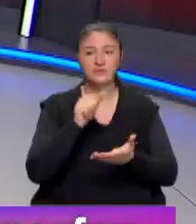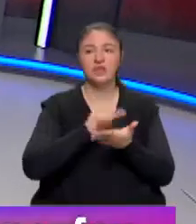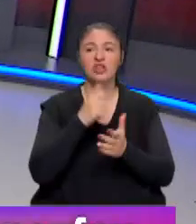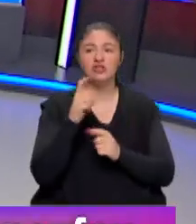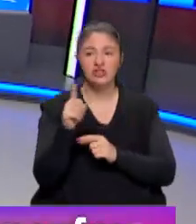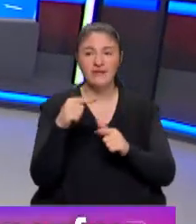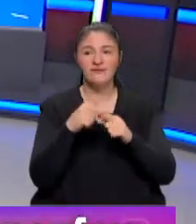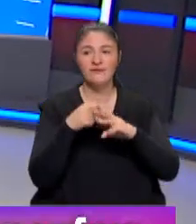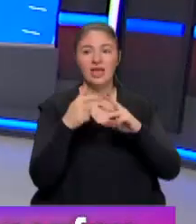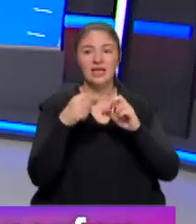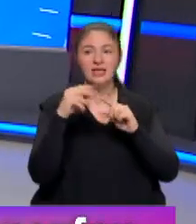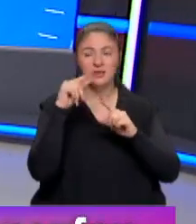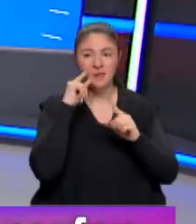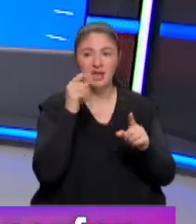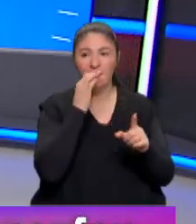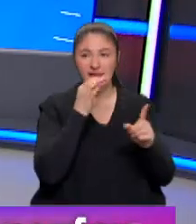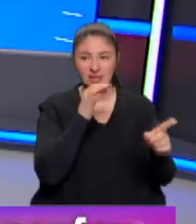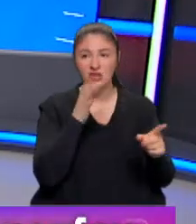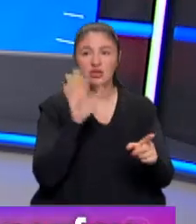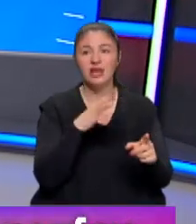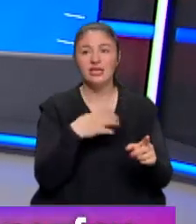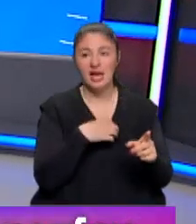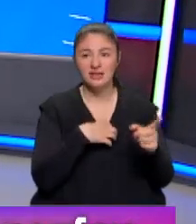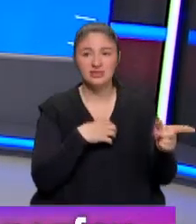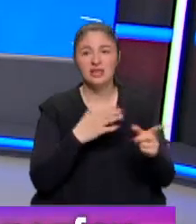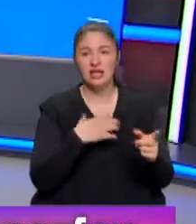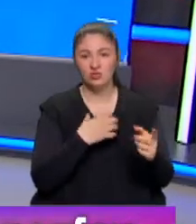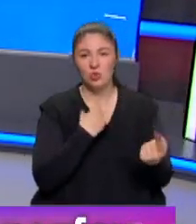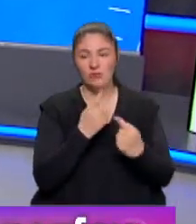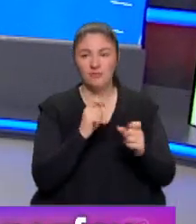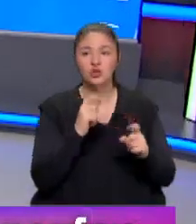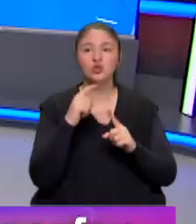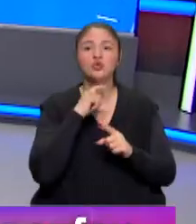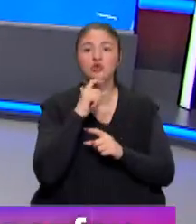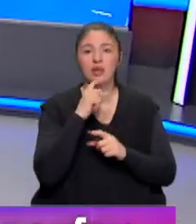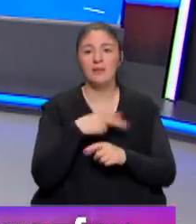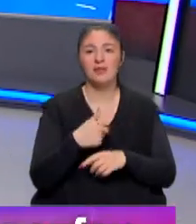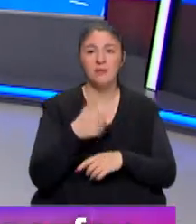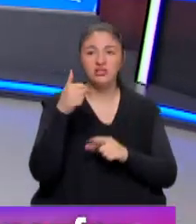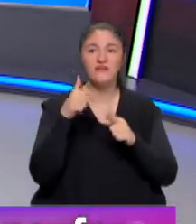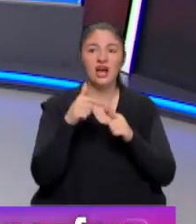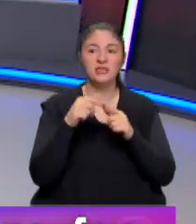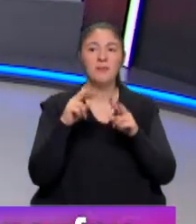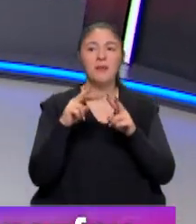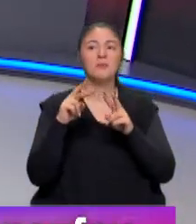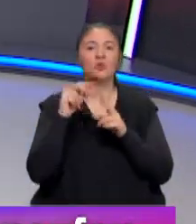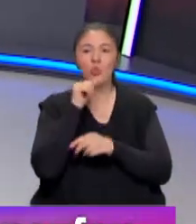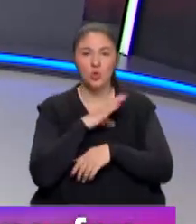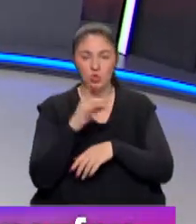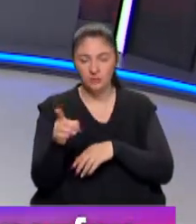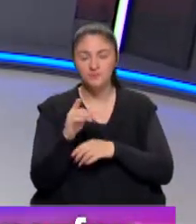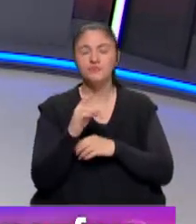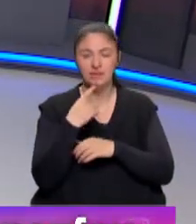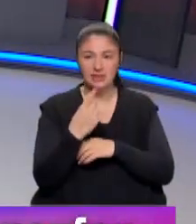Gazeteci Ferit Demir'in haberiydi. Sonrasında kendisiyle de konuştuk. Tunceli Belediye Başkanı Fatih Mehmet Maçoğlu